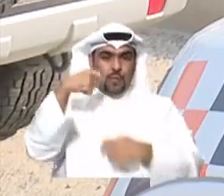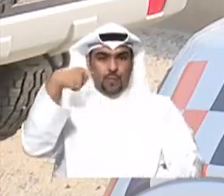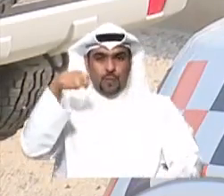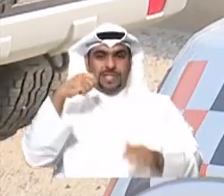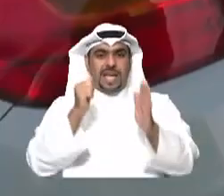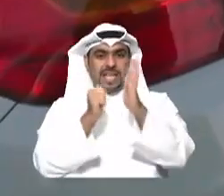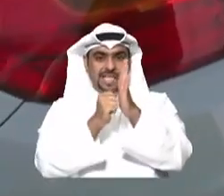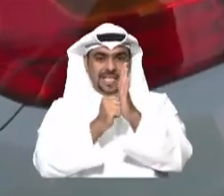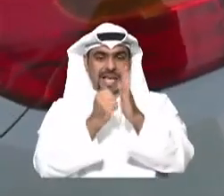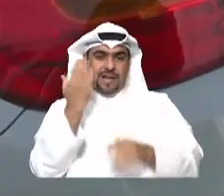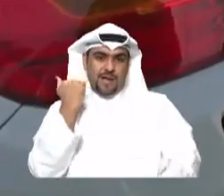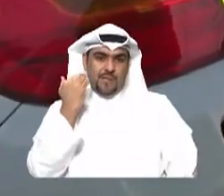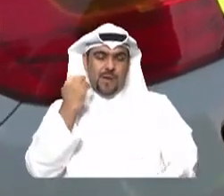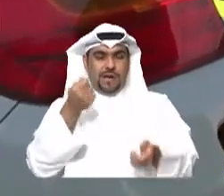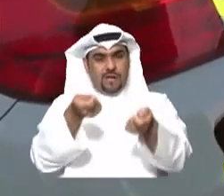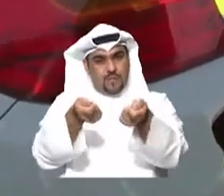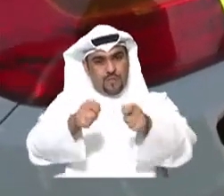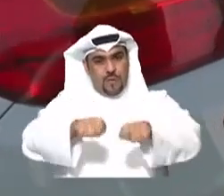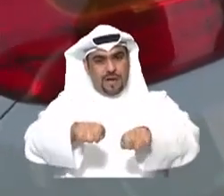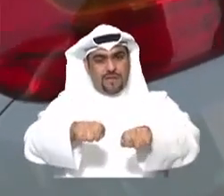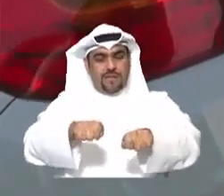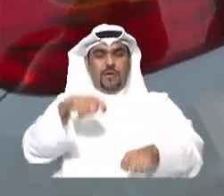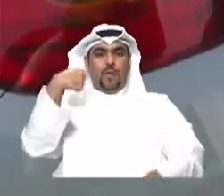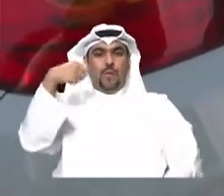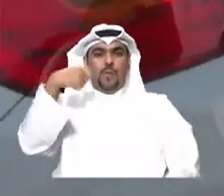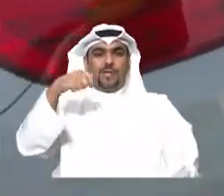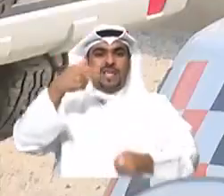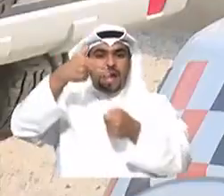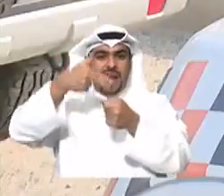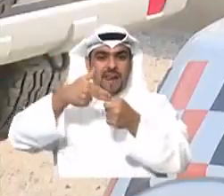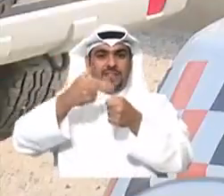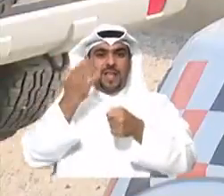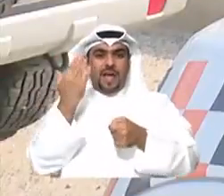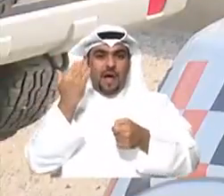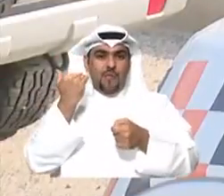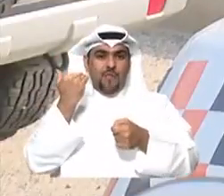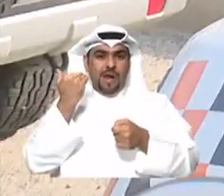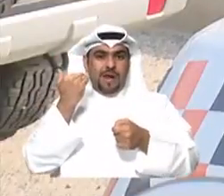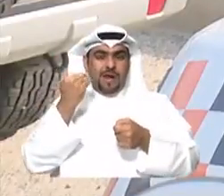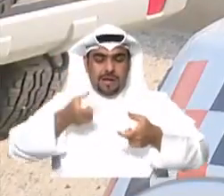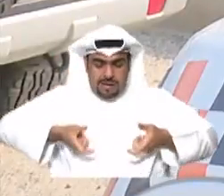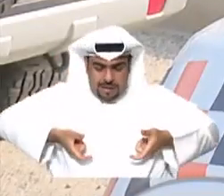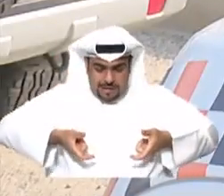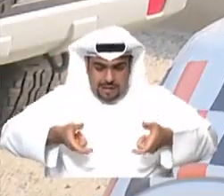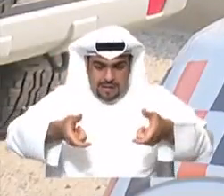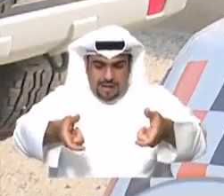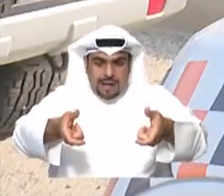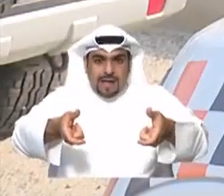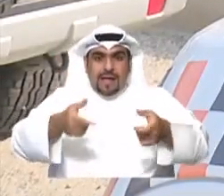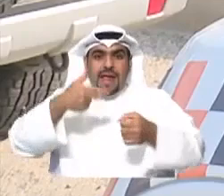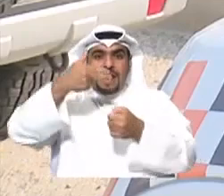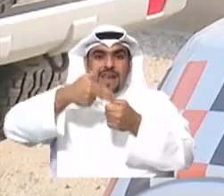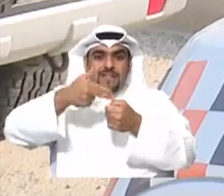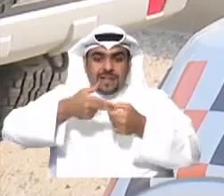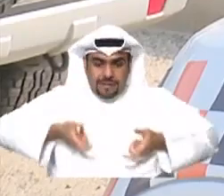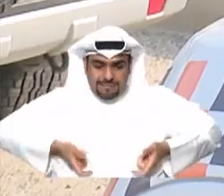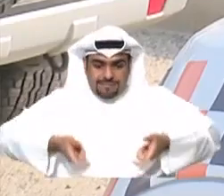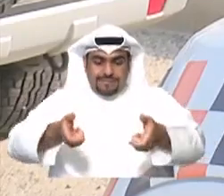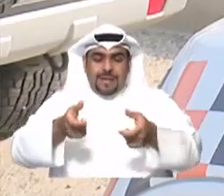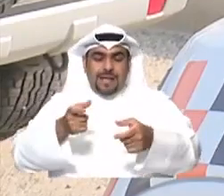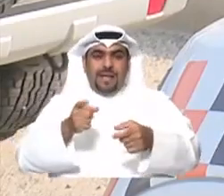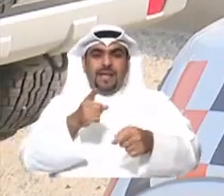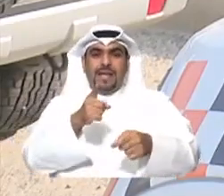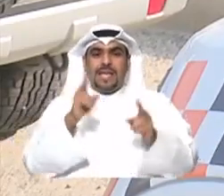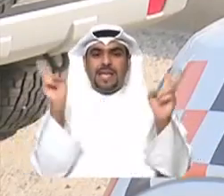ضمنها وزارة يعني النفط، كان فيها كيبلات فيها خطوط نفط، وكان في وزارة بعد الكهرباء في